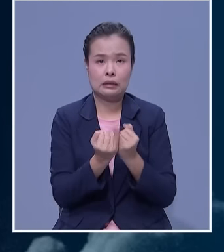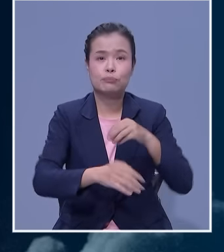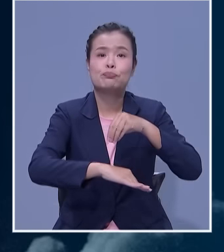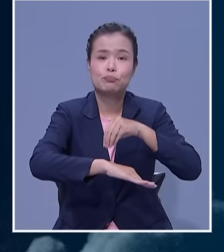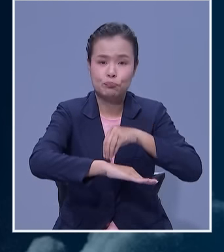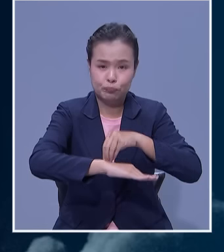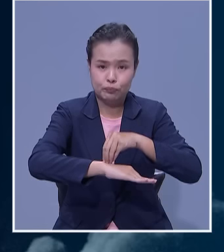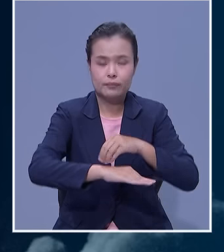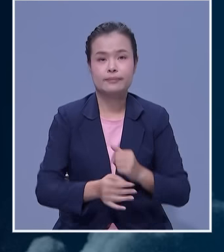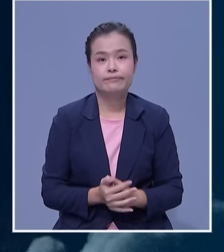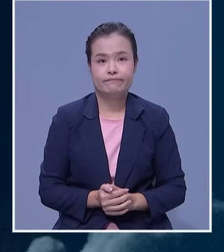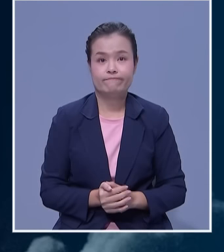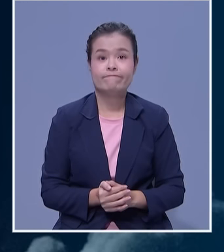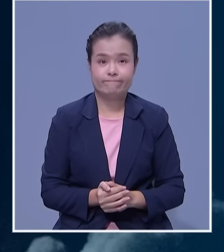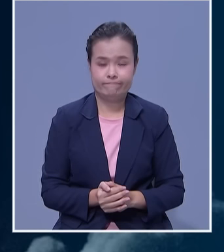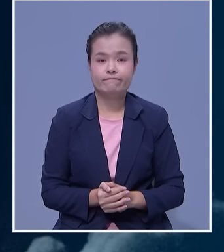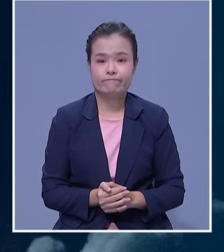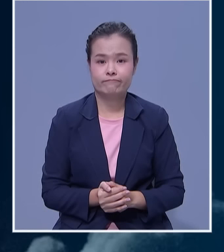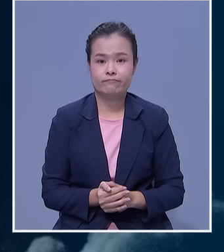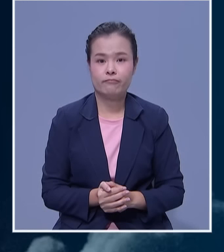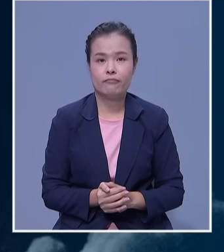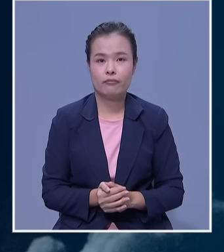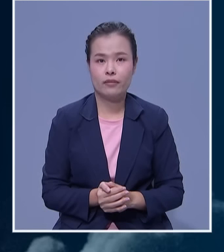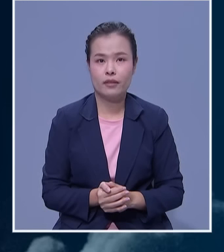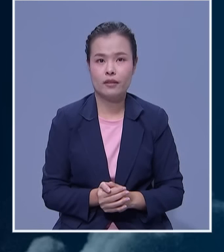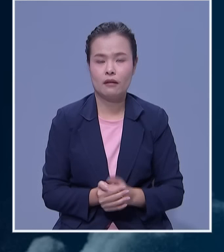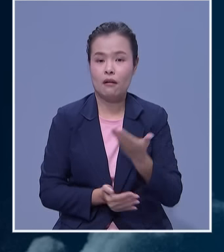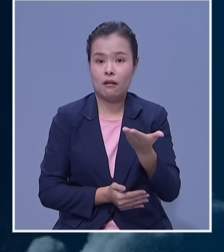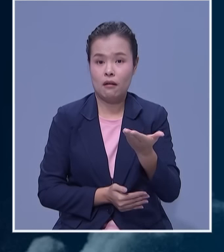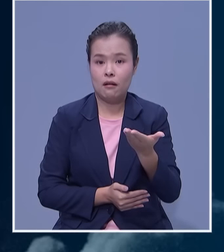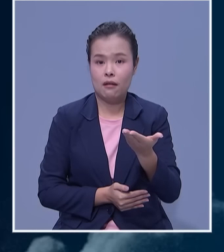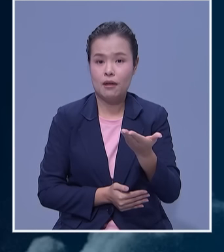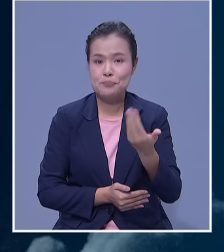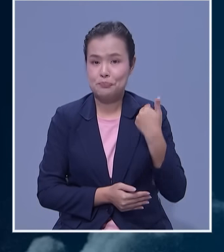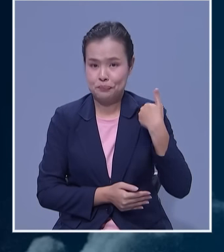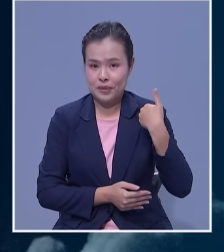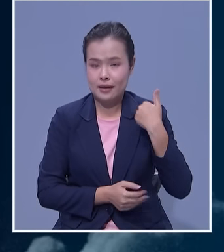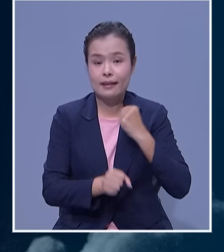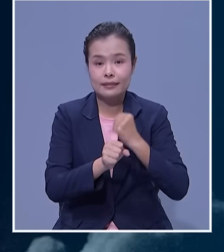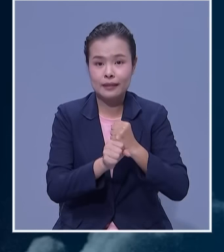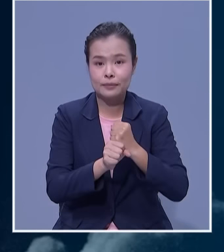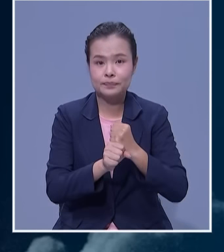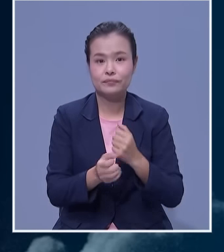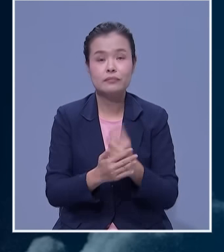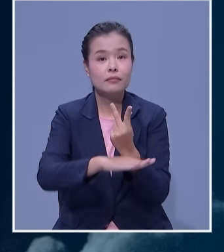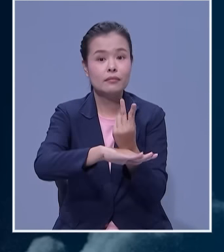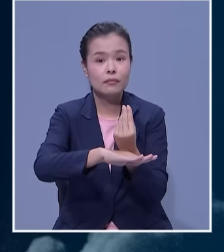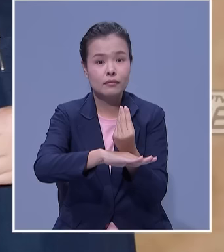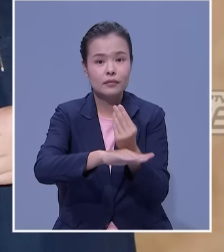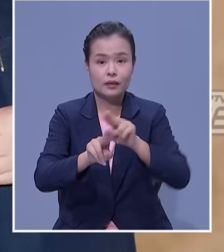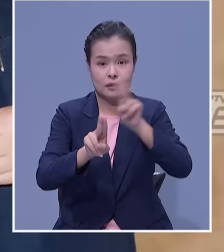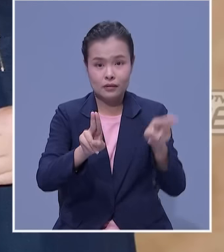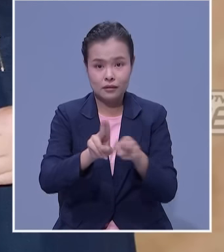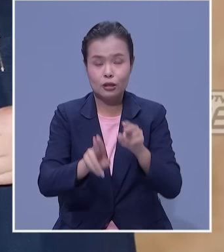ป้อมหมดเลยนะคะเออเรื่องนี้แน่นอนว่าทางฟากฝั่งของร้อยเอกธนัออกมาเคลื่อนไหวเหมือนกันนะคะคุณไผลสกำแพงเพชรพรรคพลัง